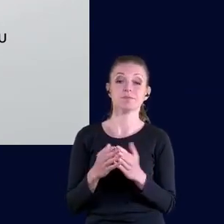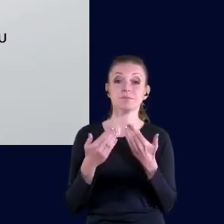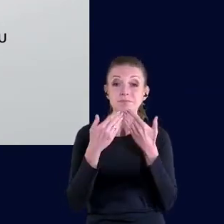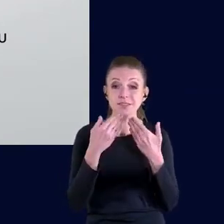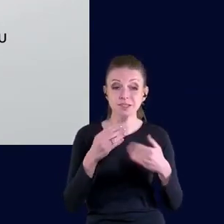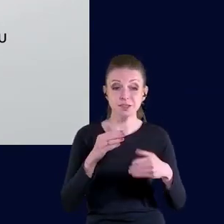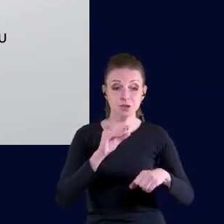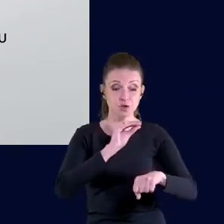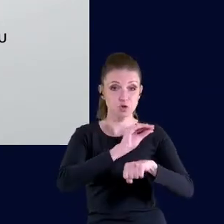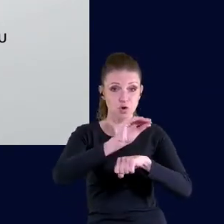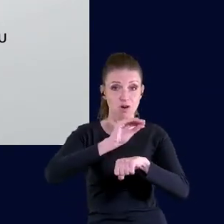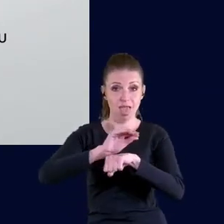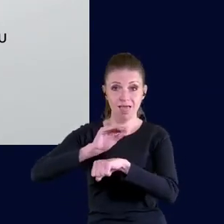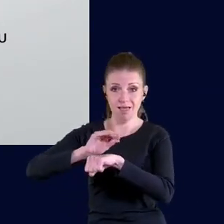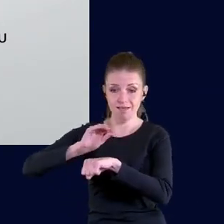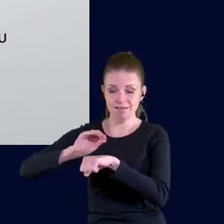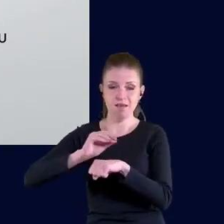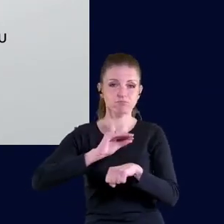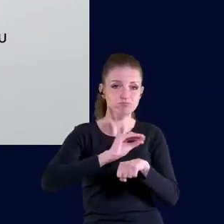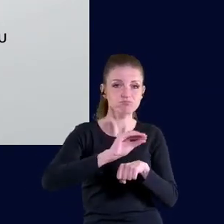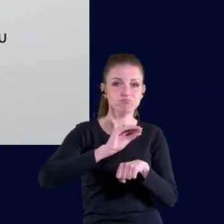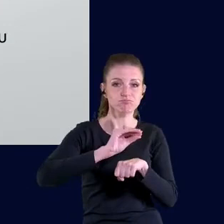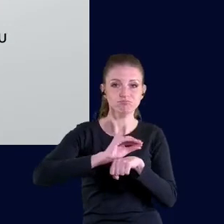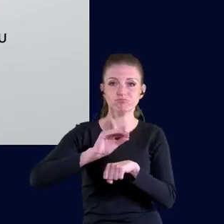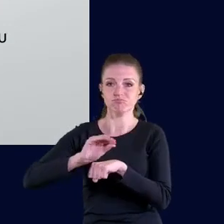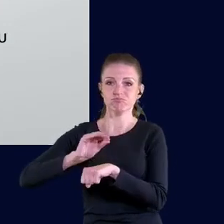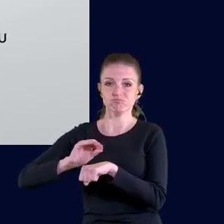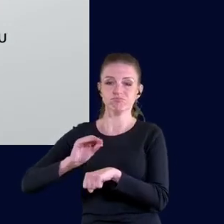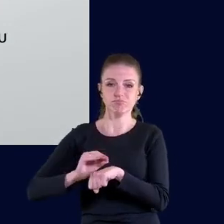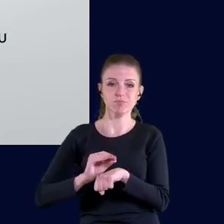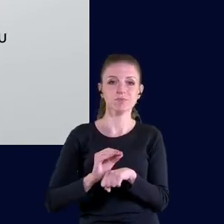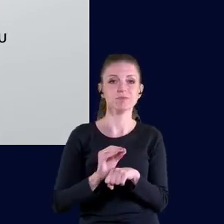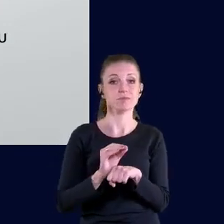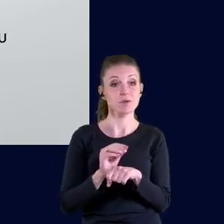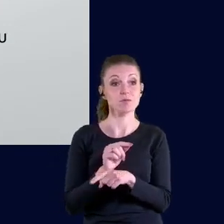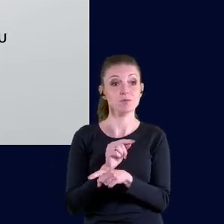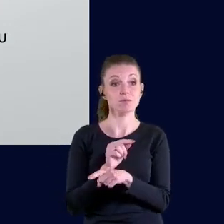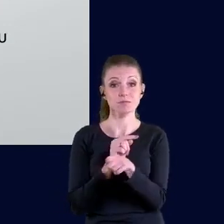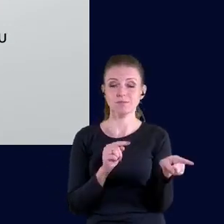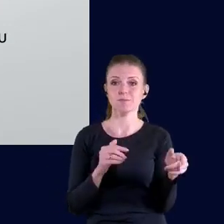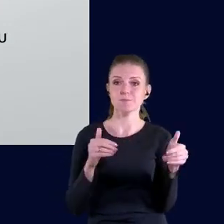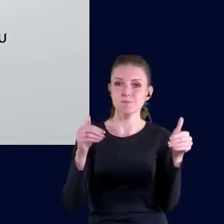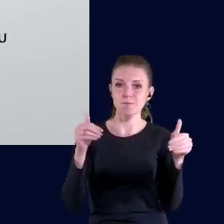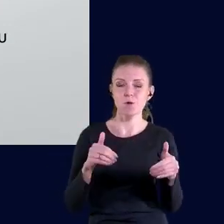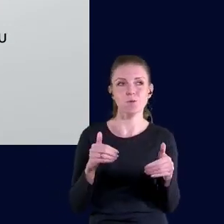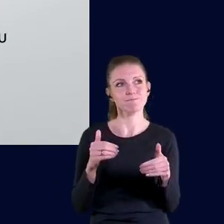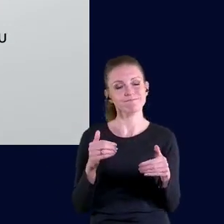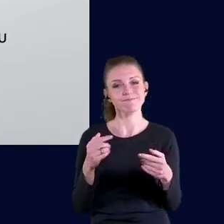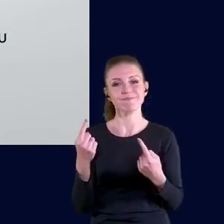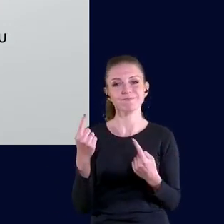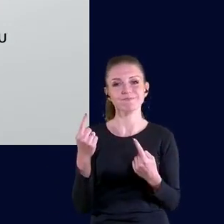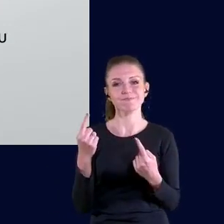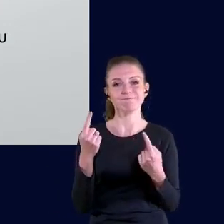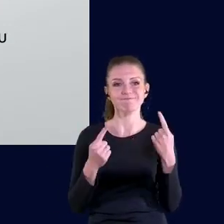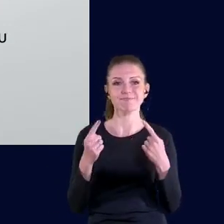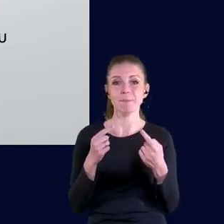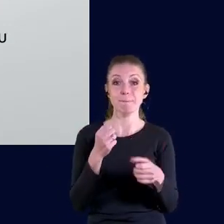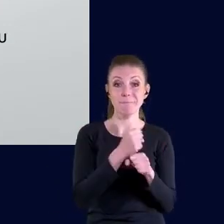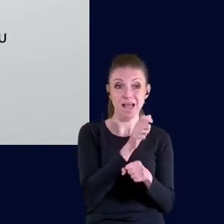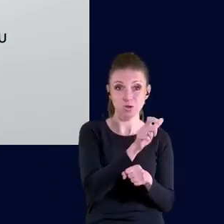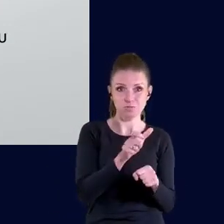szkoleń taką pośrednią Możliwość włączenia się naszych